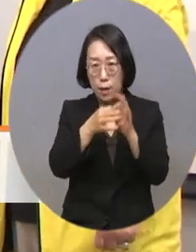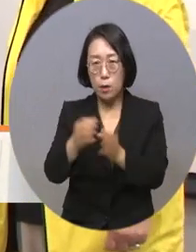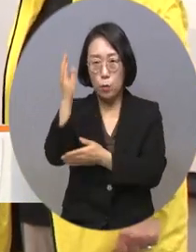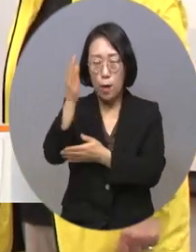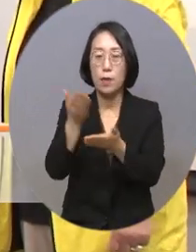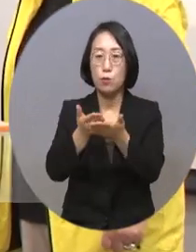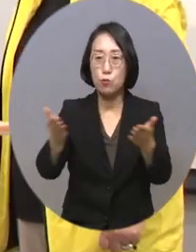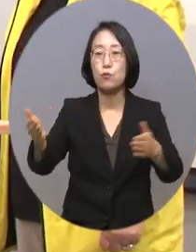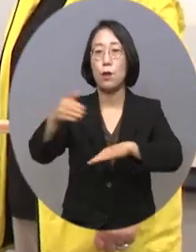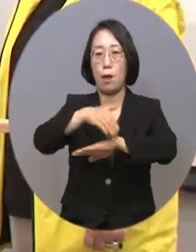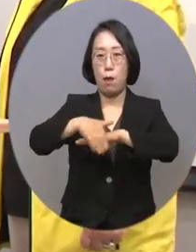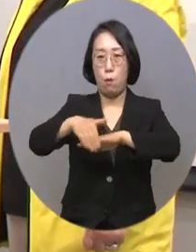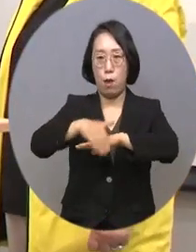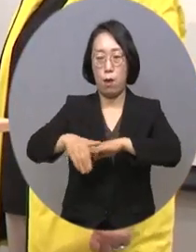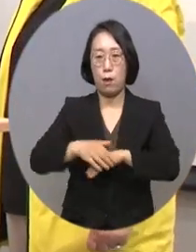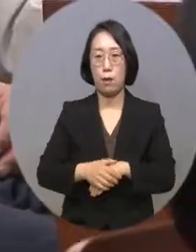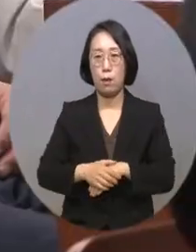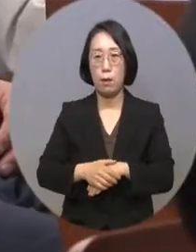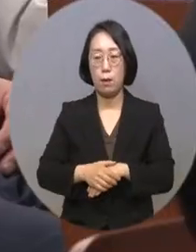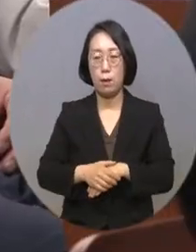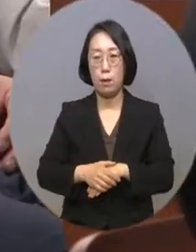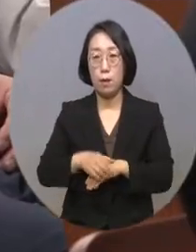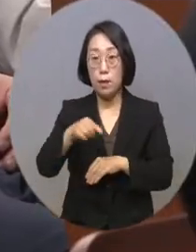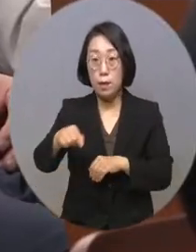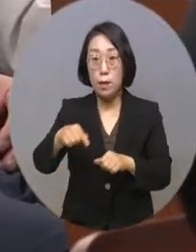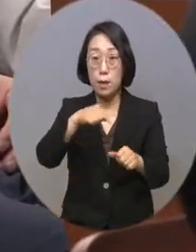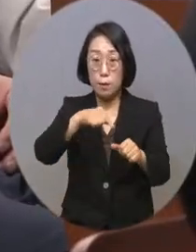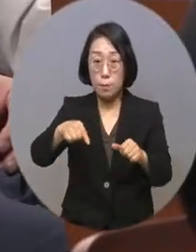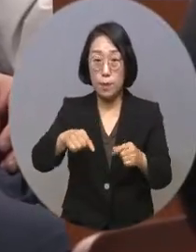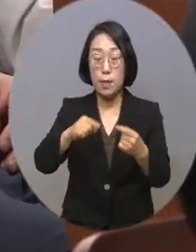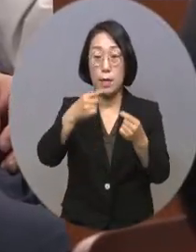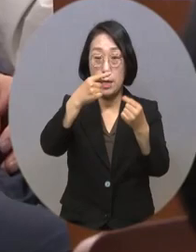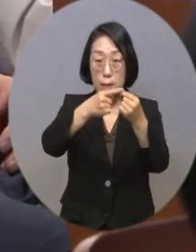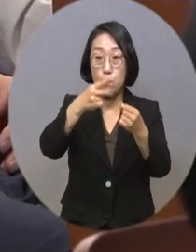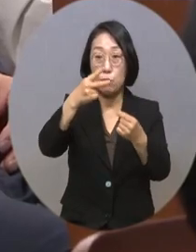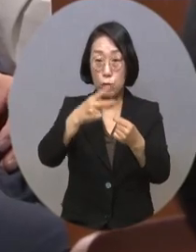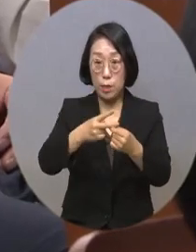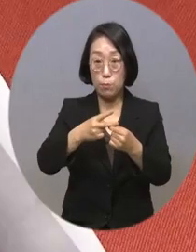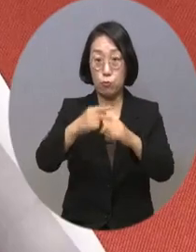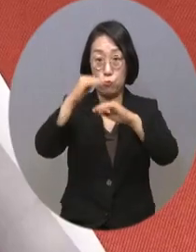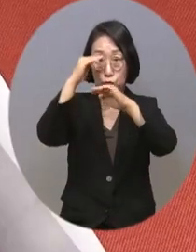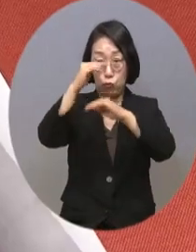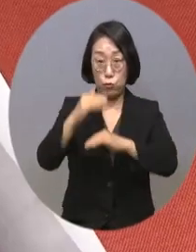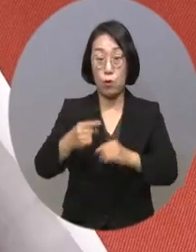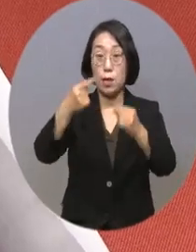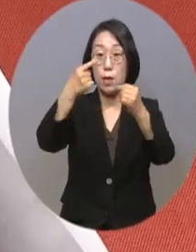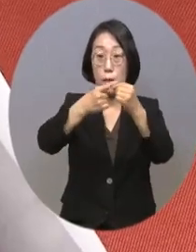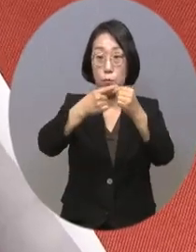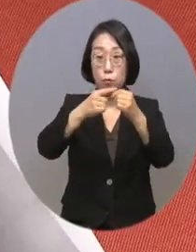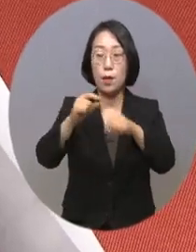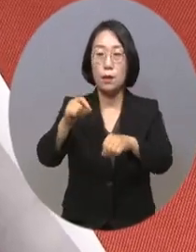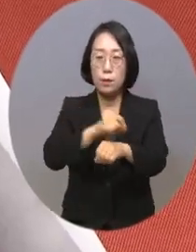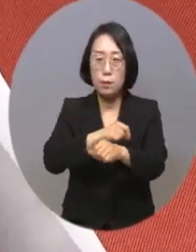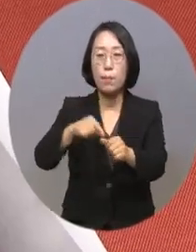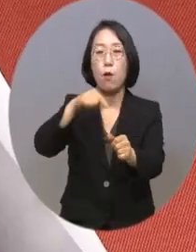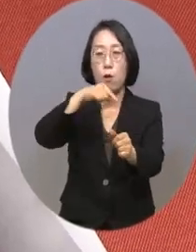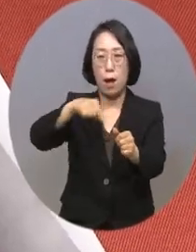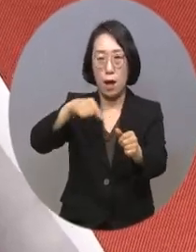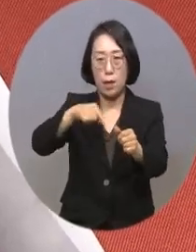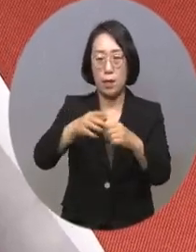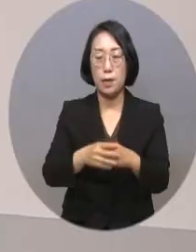예정입니다. 문화복지 CEO 과정은 1부와 2부로 나누어 진행이 되며 1부에서는 특별 강의가 진행이